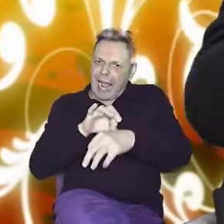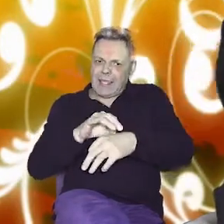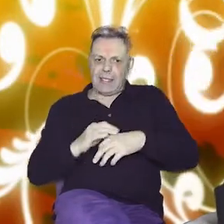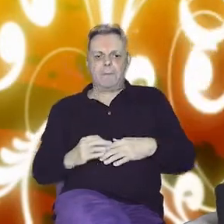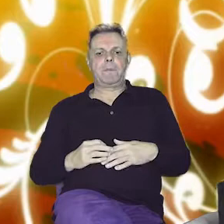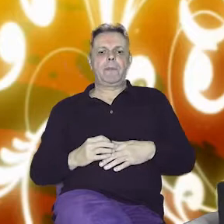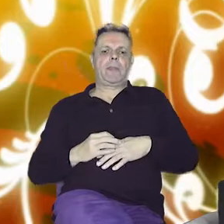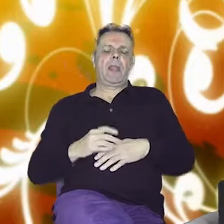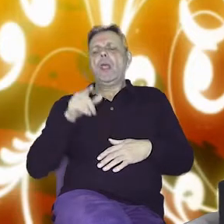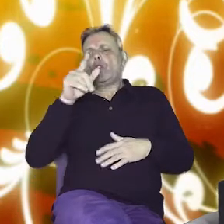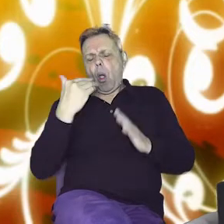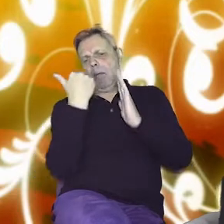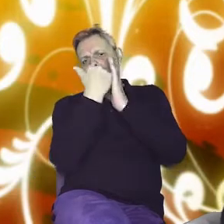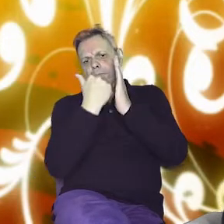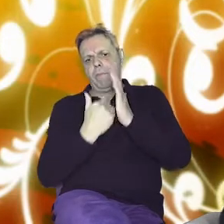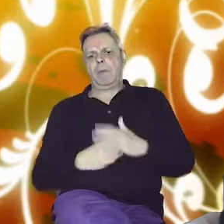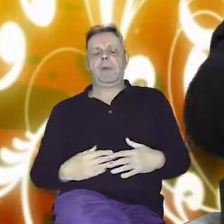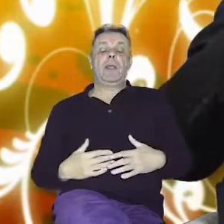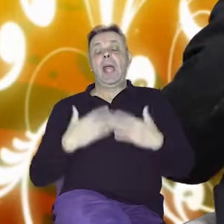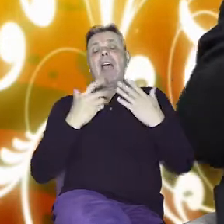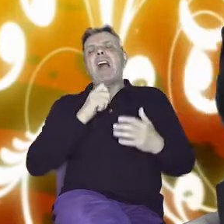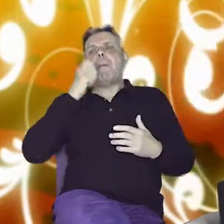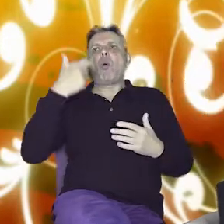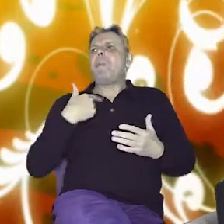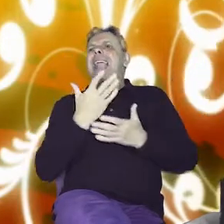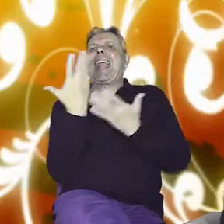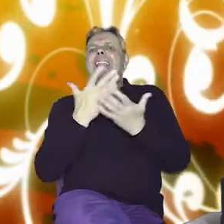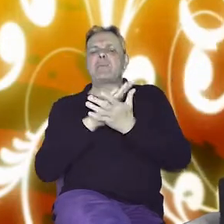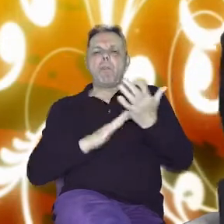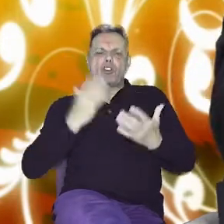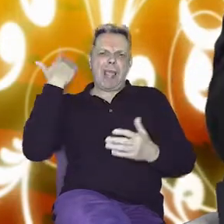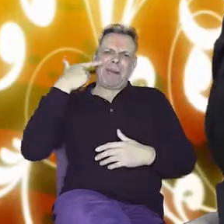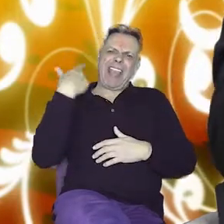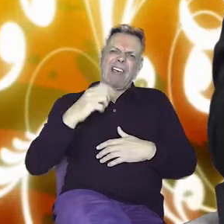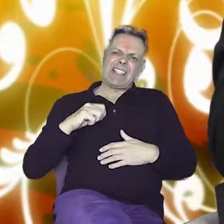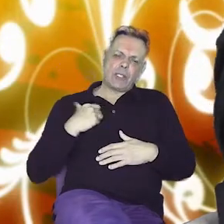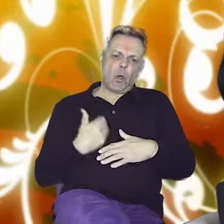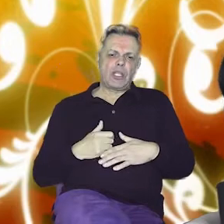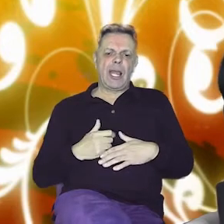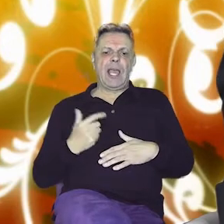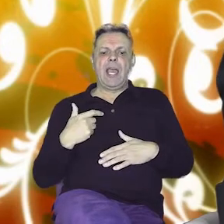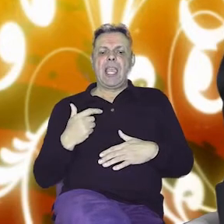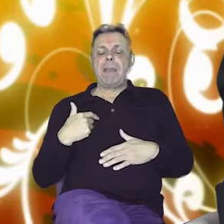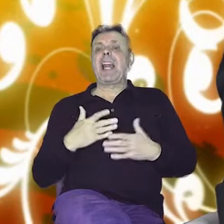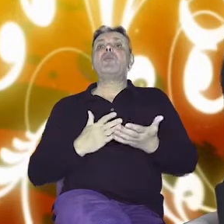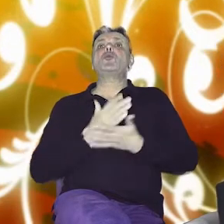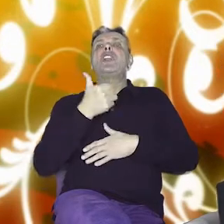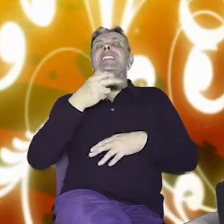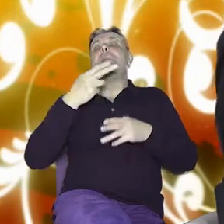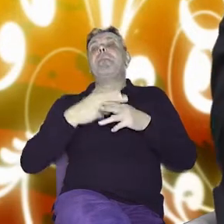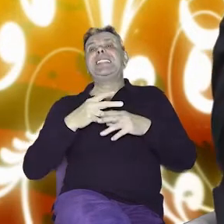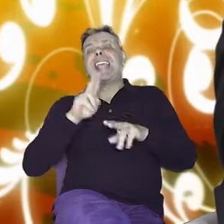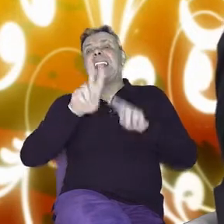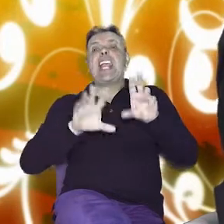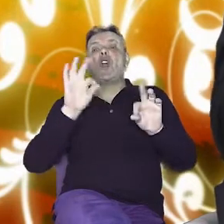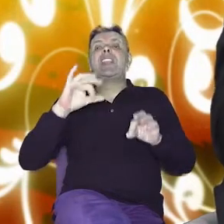nekakav put koji se ovoga mora prijeći. Protokol, kad bi rekli. Nekakav protokol. Ja, hvala ti Bože, mi kad smo krenuli sa time prije